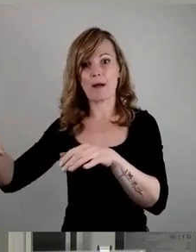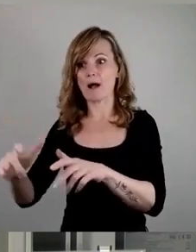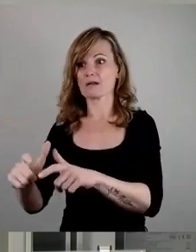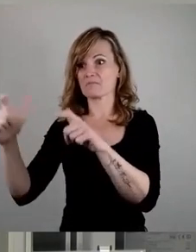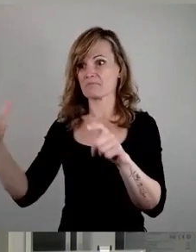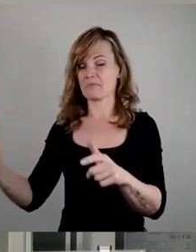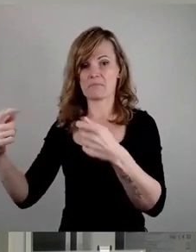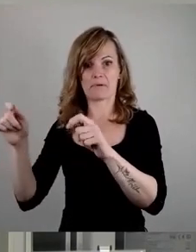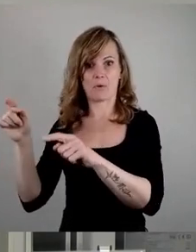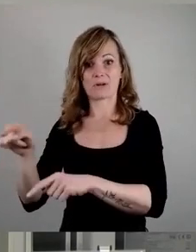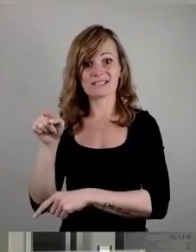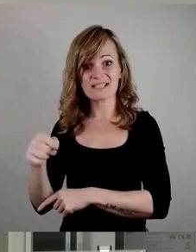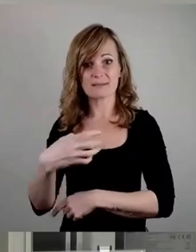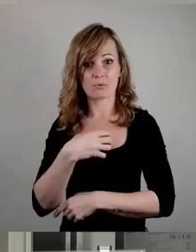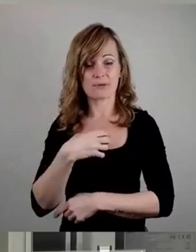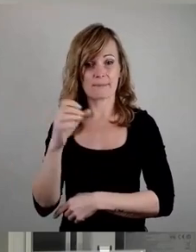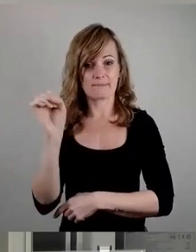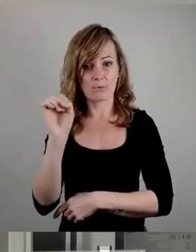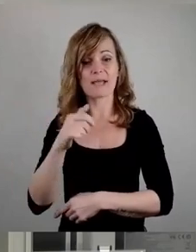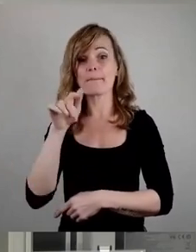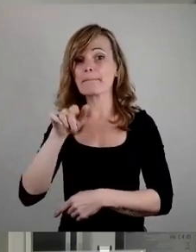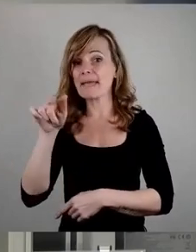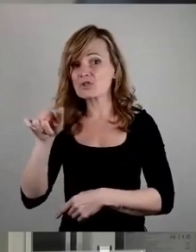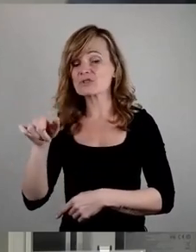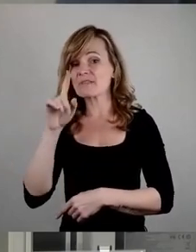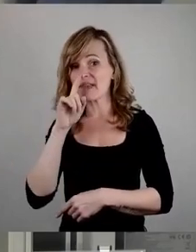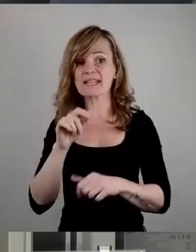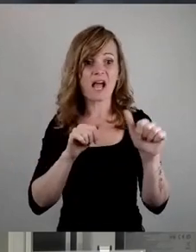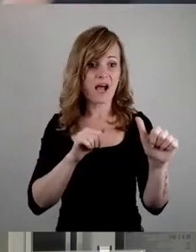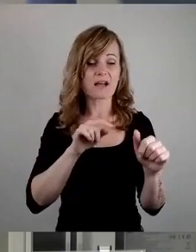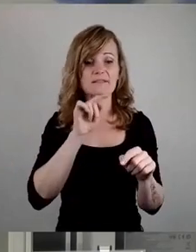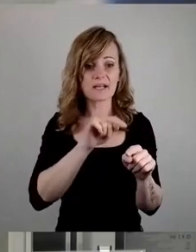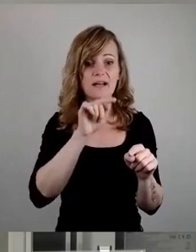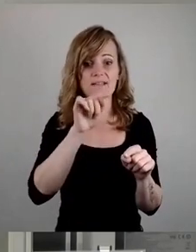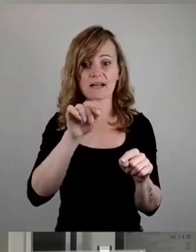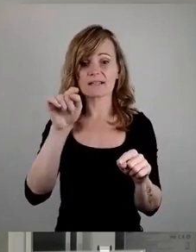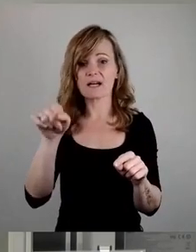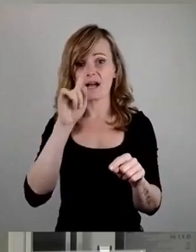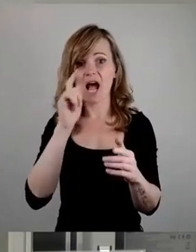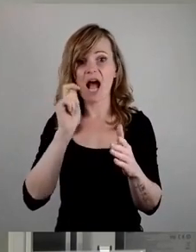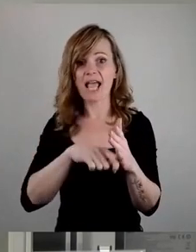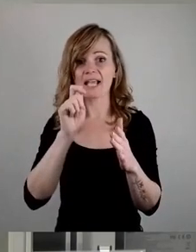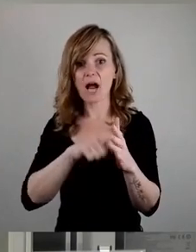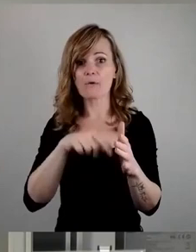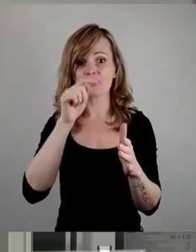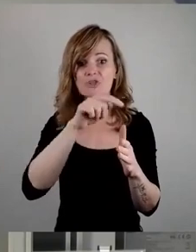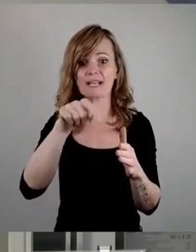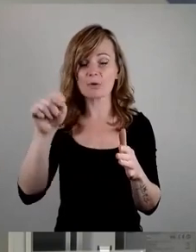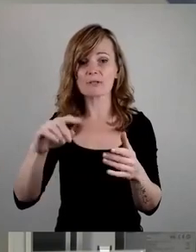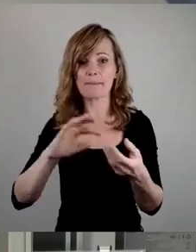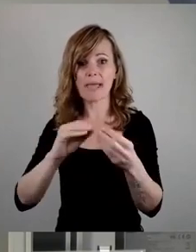Naja, weil Menschen natürlich, wenn zu A, B und C, wenn dieser Einkaufsstandort immer komplexer,